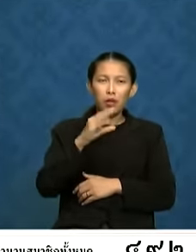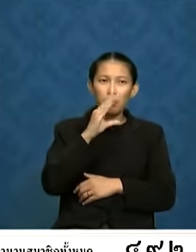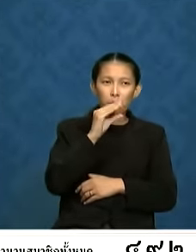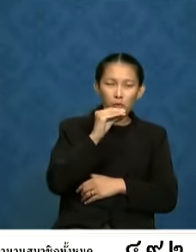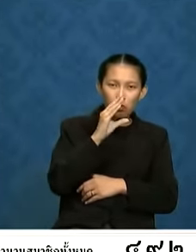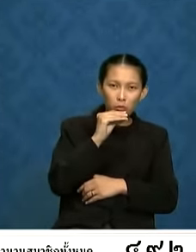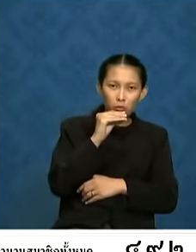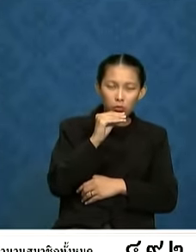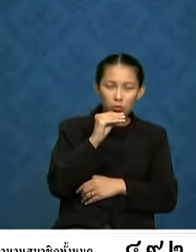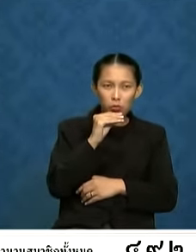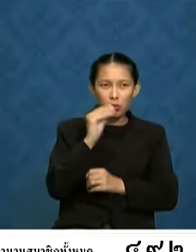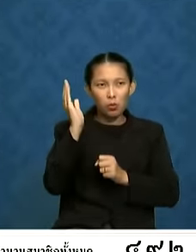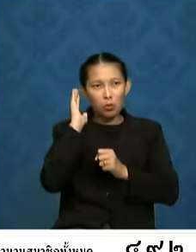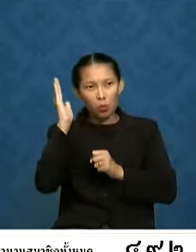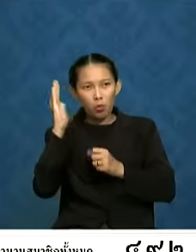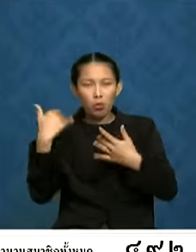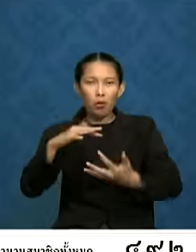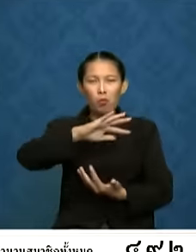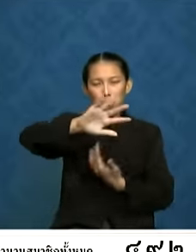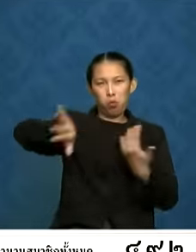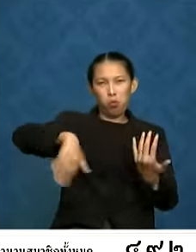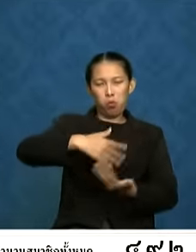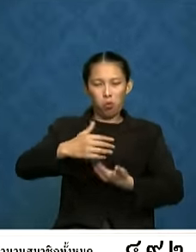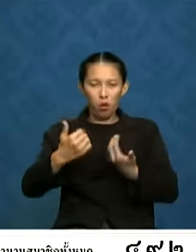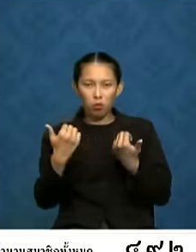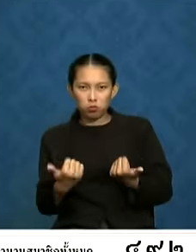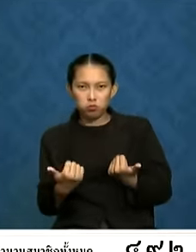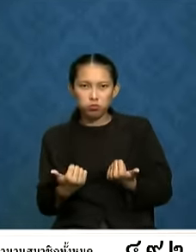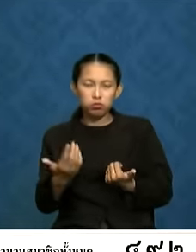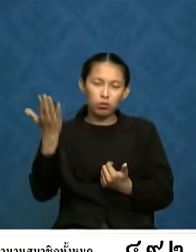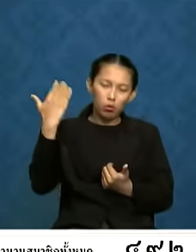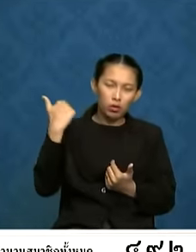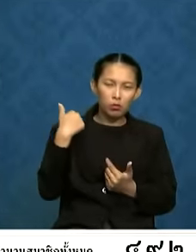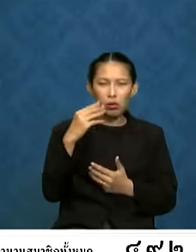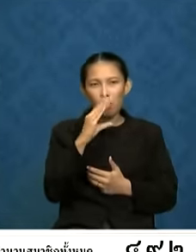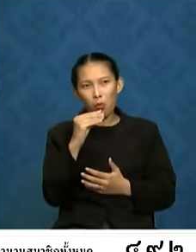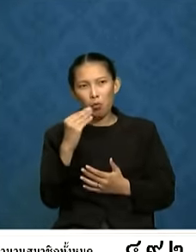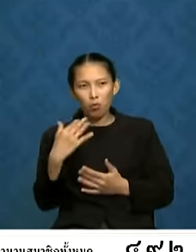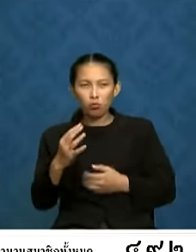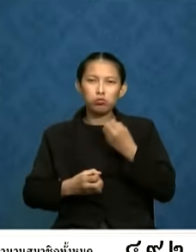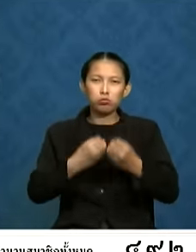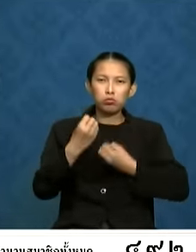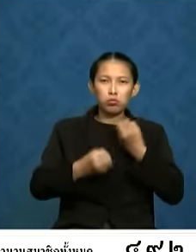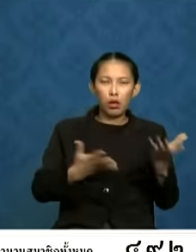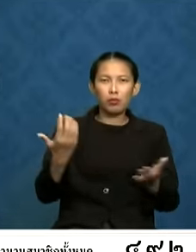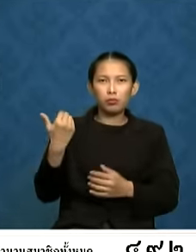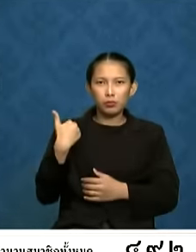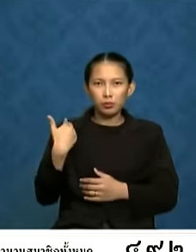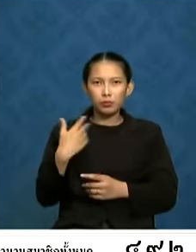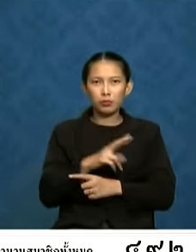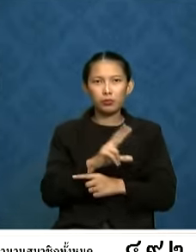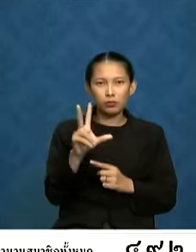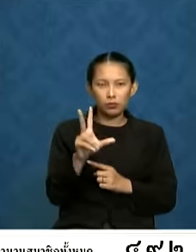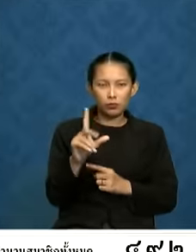ลักษณะที่บรรยากาศในเวลานั้นสถานการณ์ในเวลานั้นอาจจะทำให้การพูดลักษณะแบบนั้นออกมาและประการที่ 3